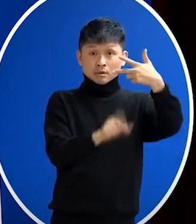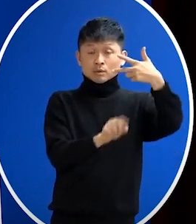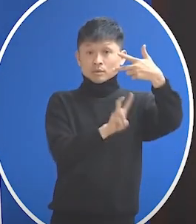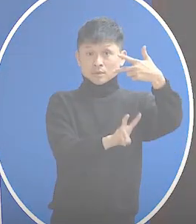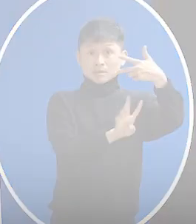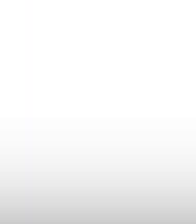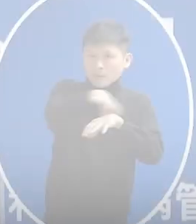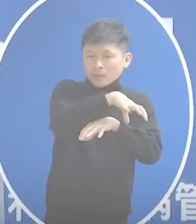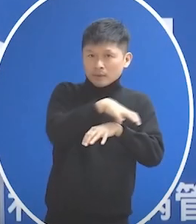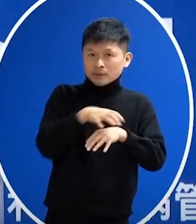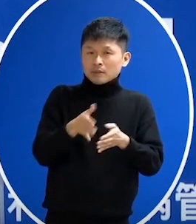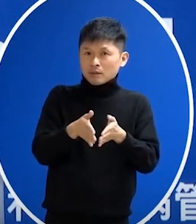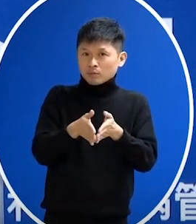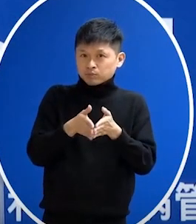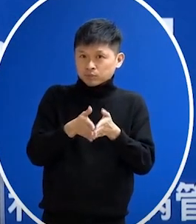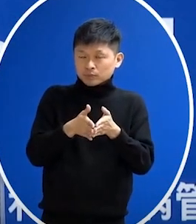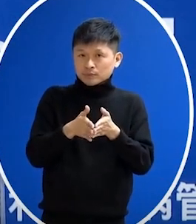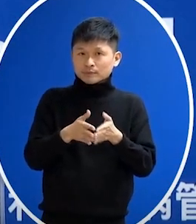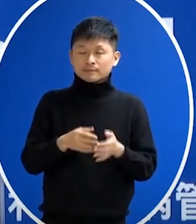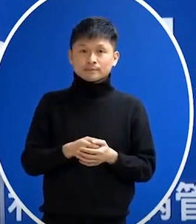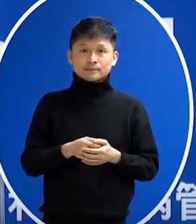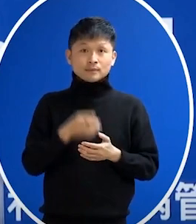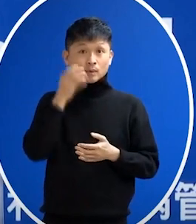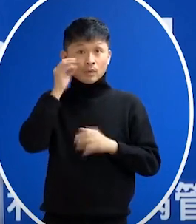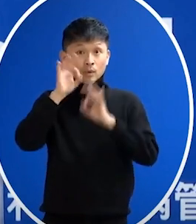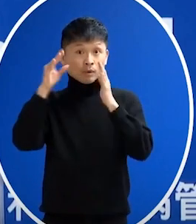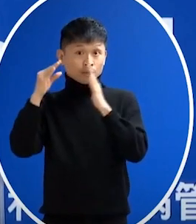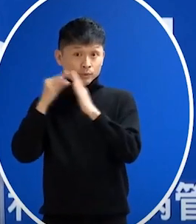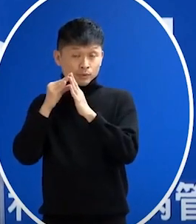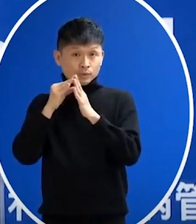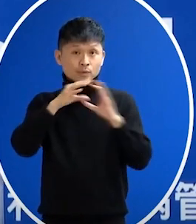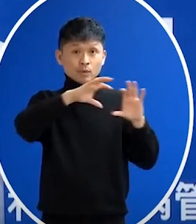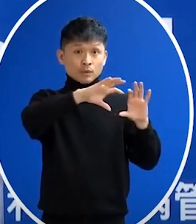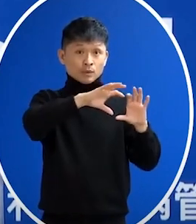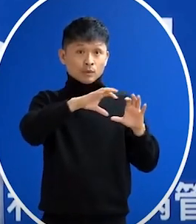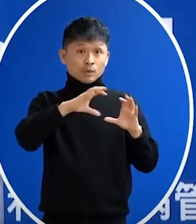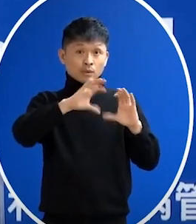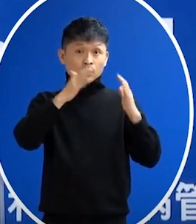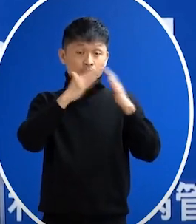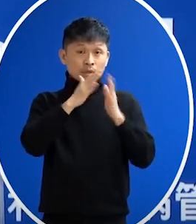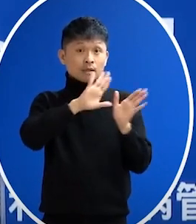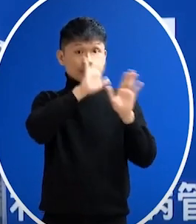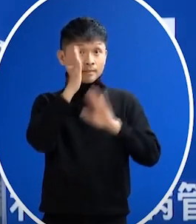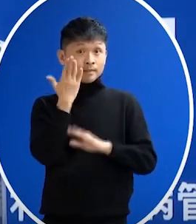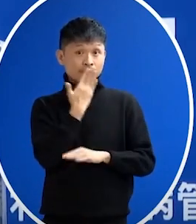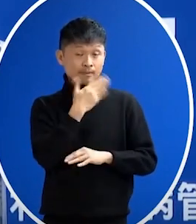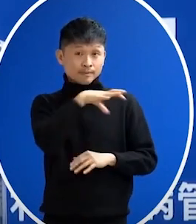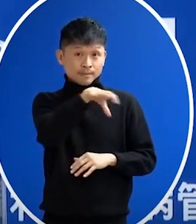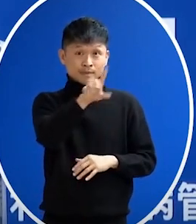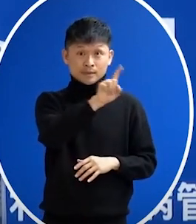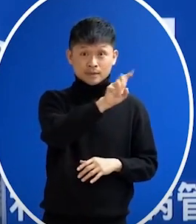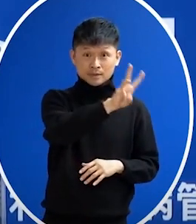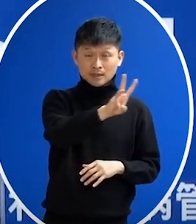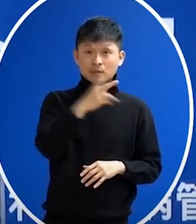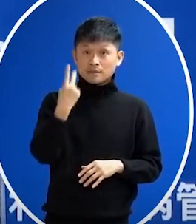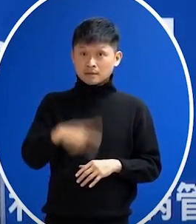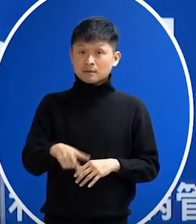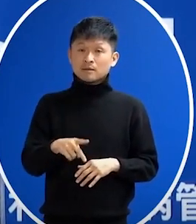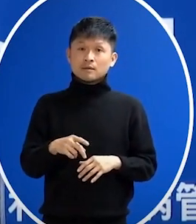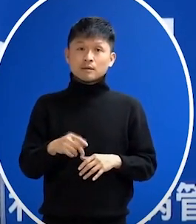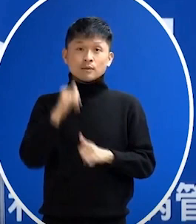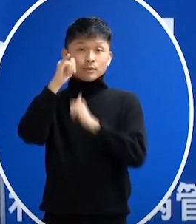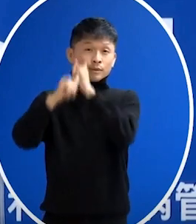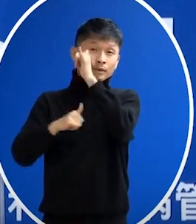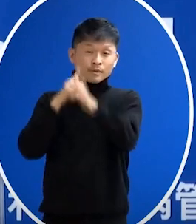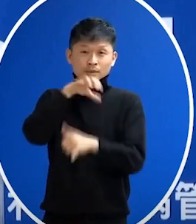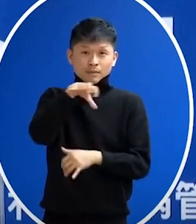7月3号、4号、5号。 我们交通观光局辖管的13个国家风景区，以及全台的一个25家的一个观光游乐